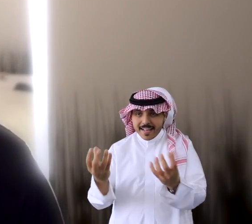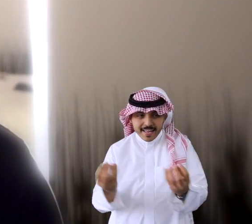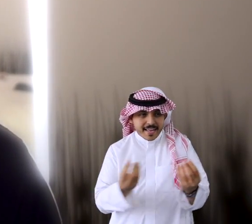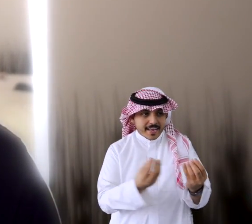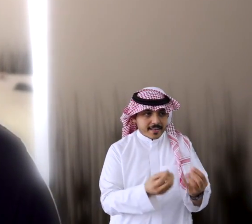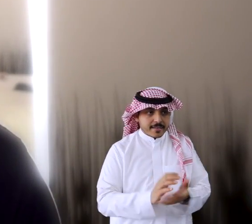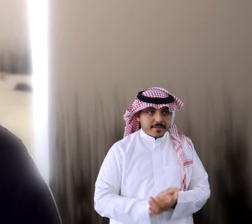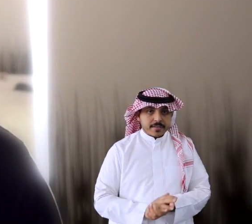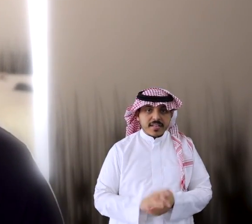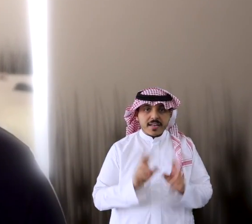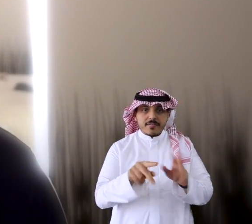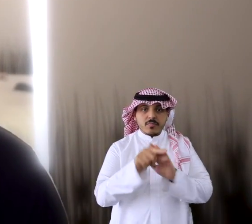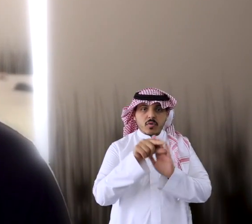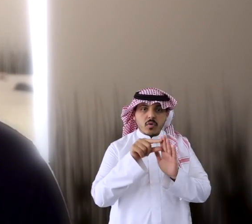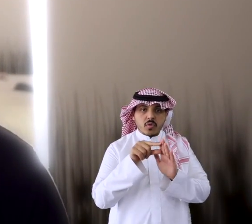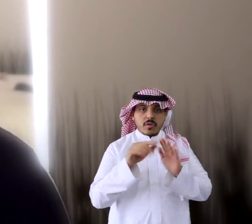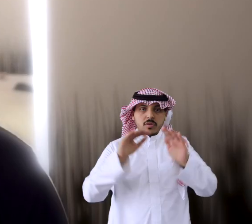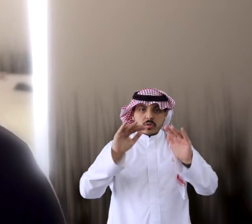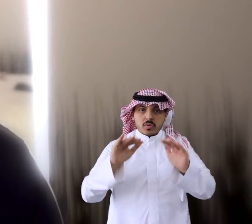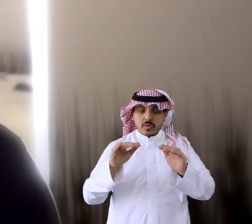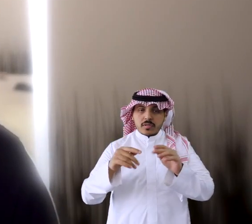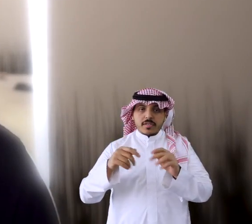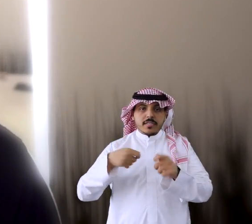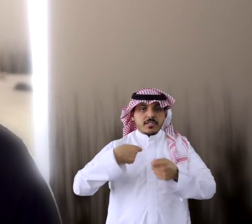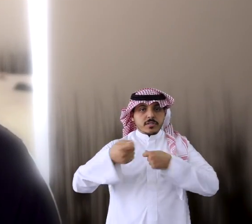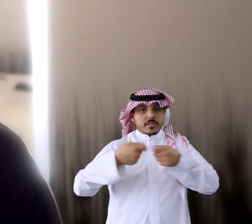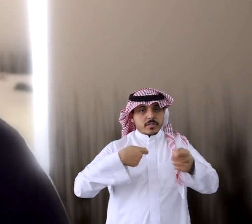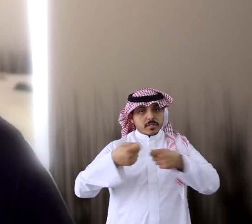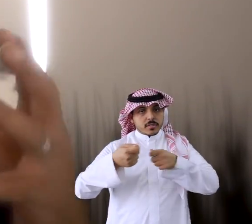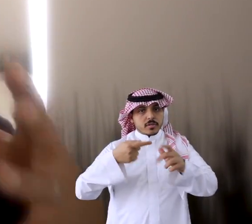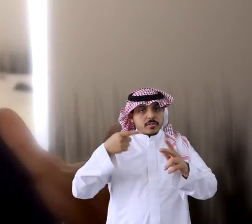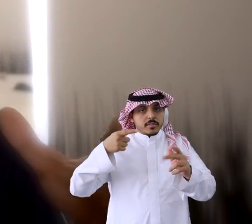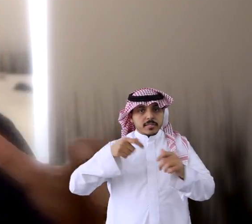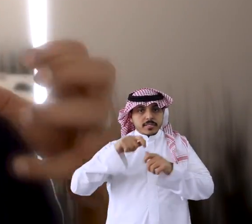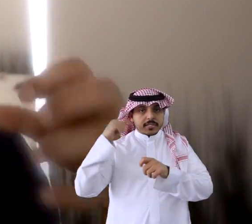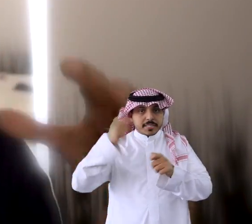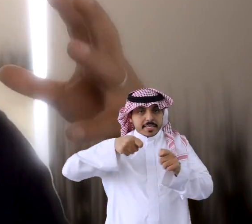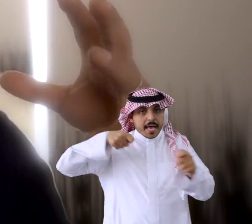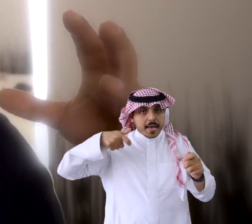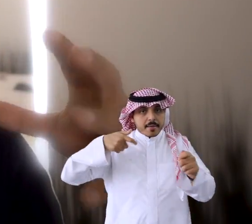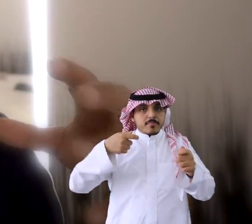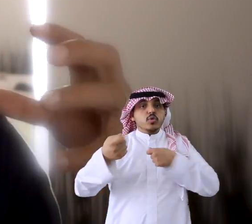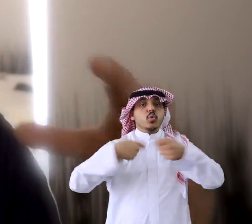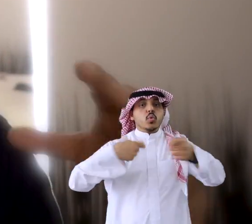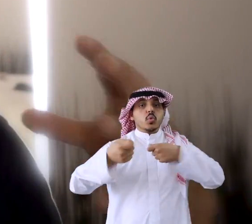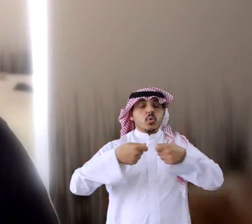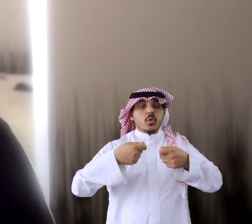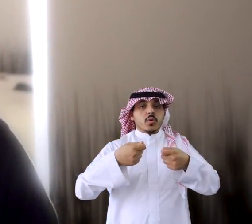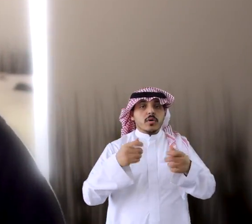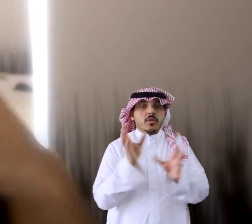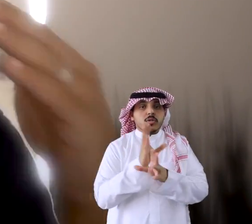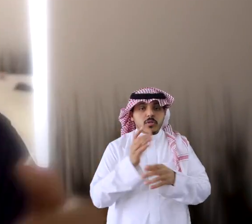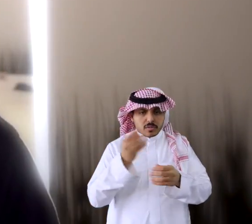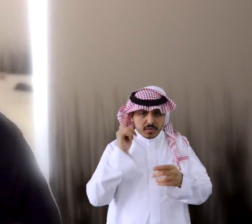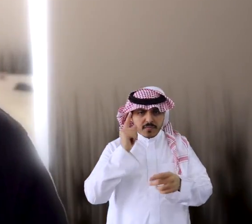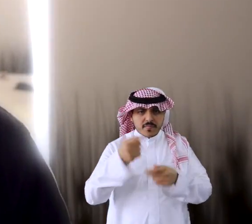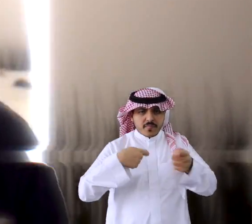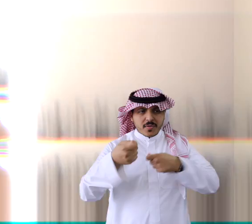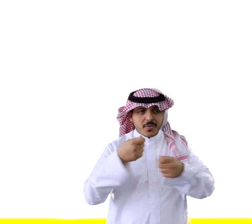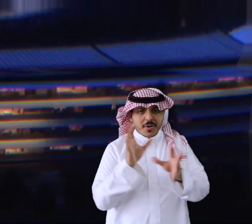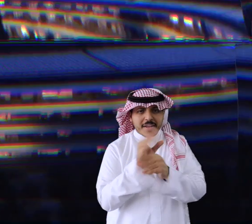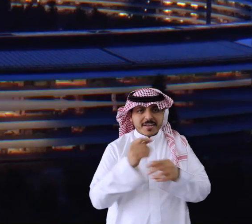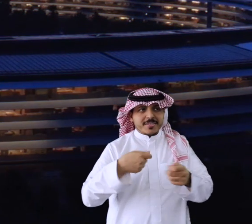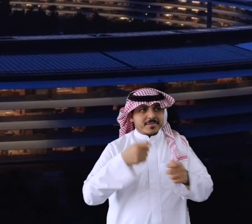صار تبعا لنفس موضوع النزول سعر السهم حق شركه ابل. نزل سعر شركه سهم شركه ابل وهذا الشيء كل ماله